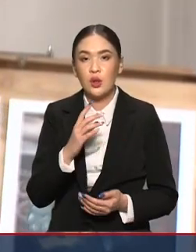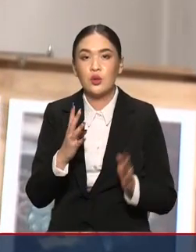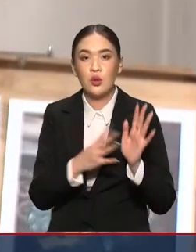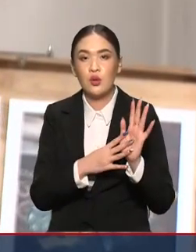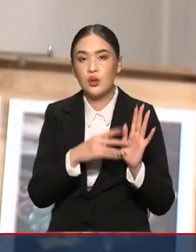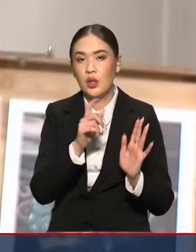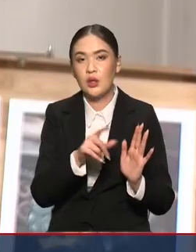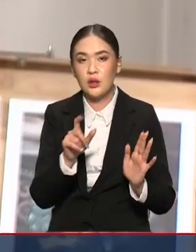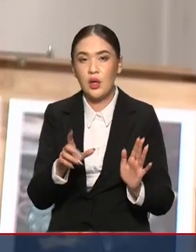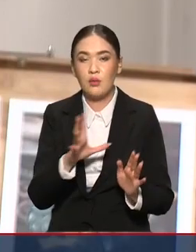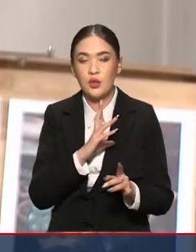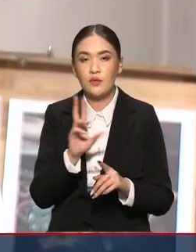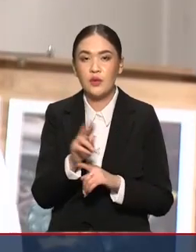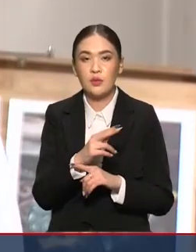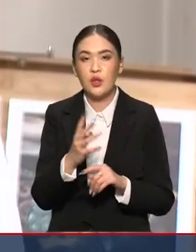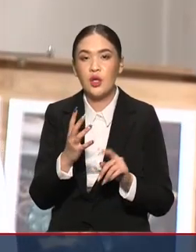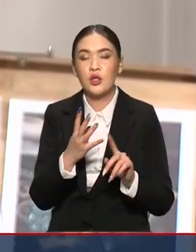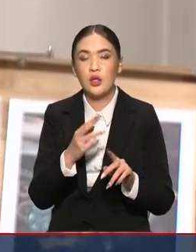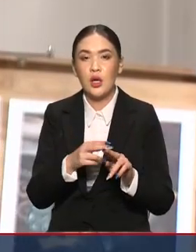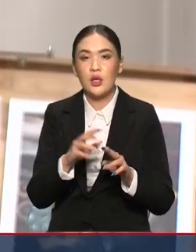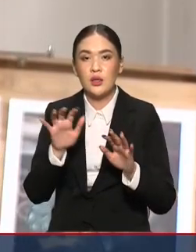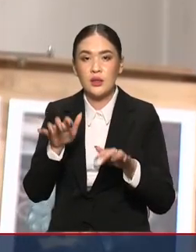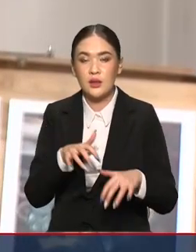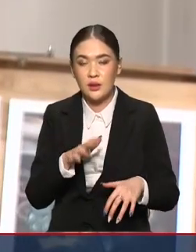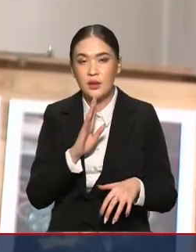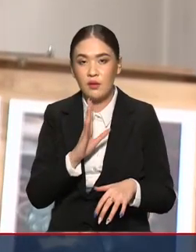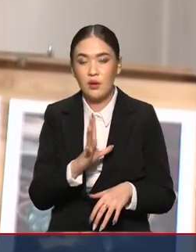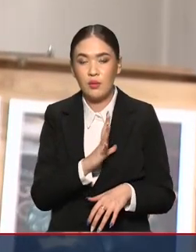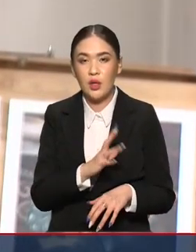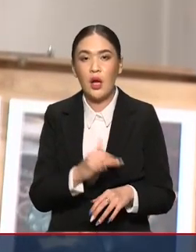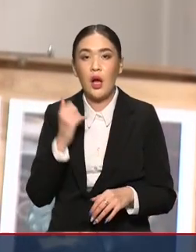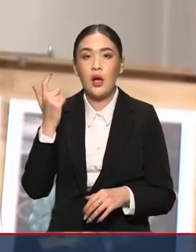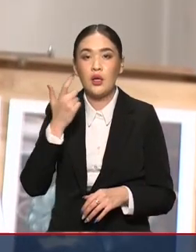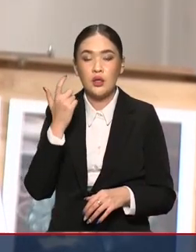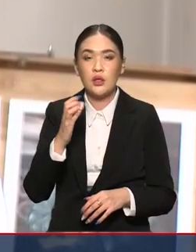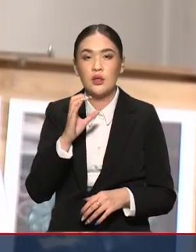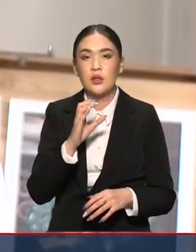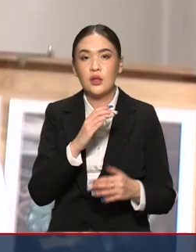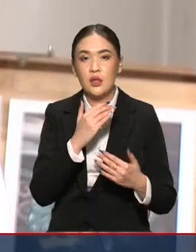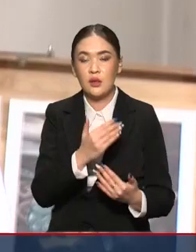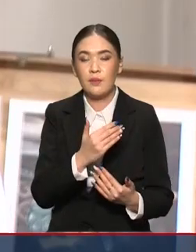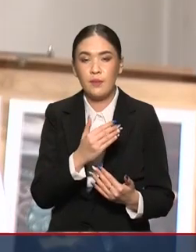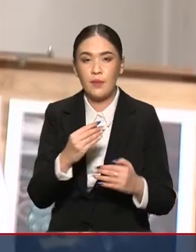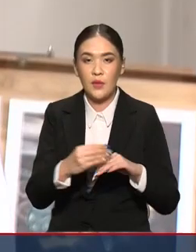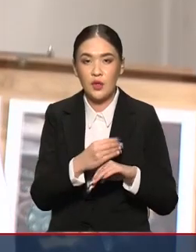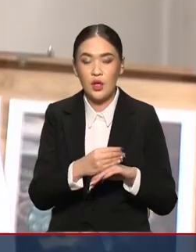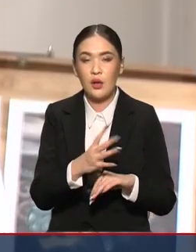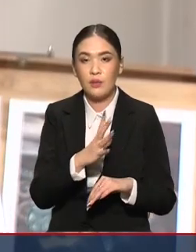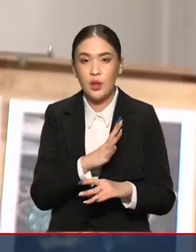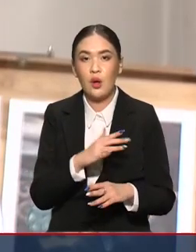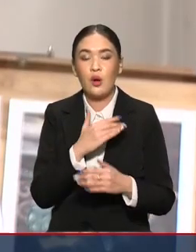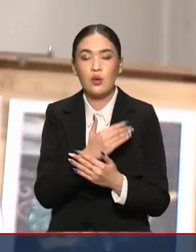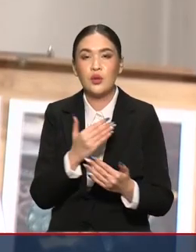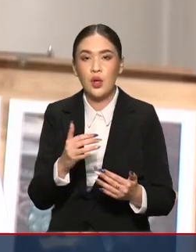өсірген тәрбиелеп. Ал енді бүкіл үйдің шаруасы Сақып Жамал апамызда мойында болған. Олардың